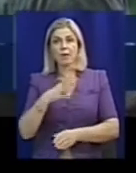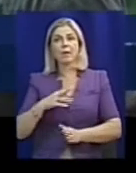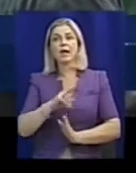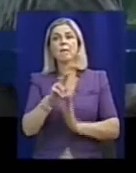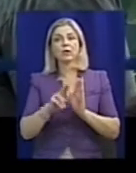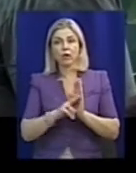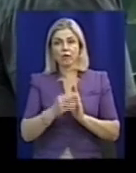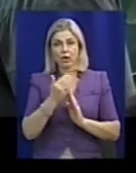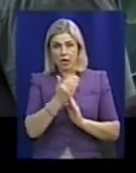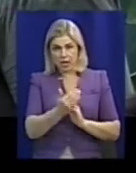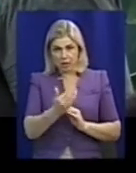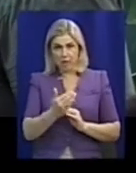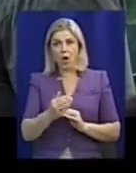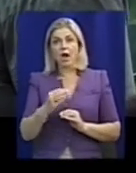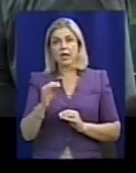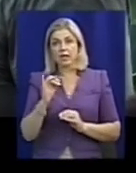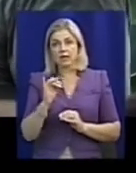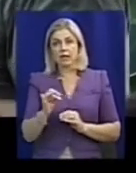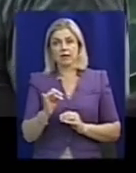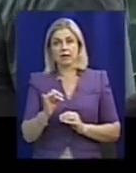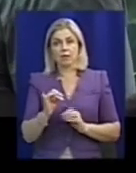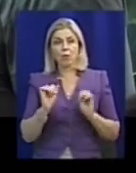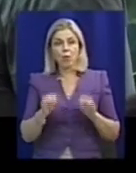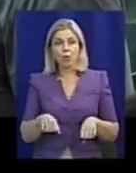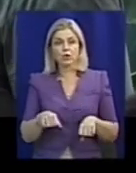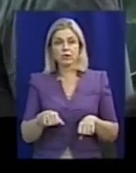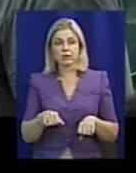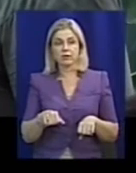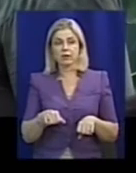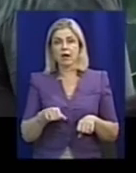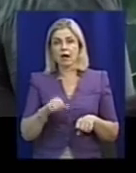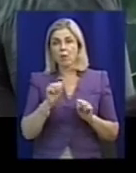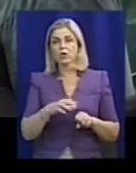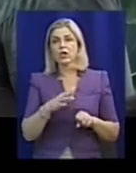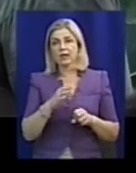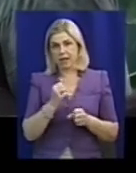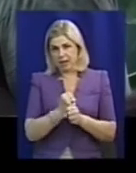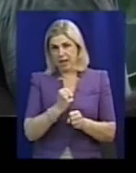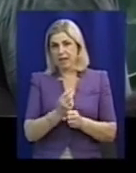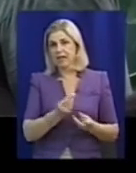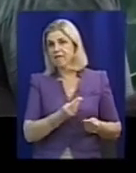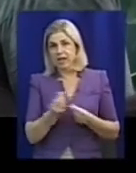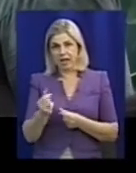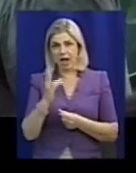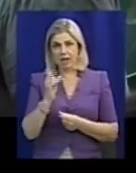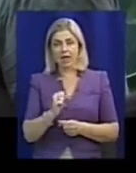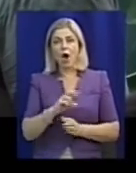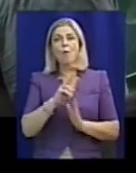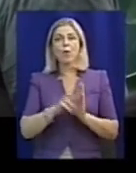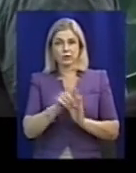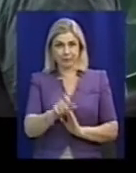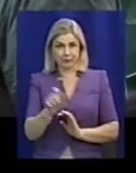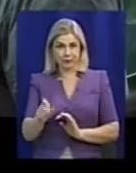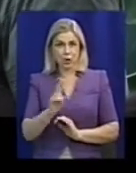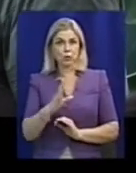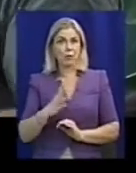підозрюваного Цибулі Романа Васильовича. Може здійснювати на них вплив як на бувших підлеглих, а також через